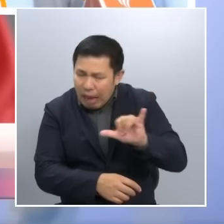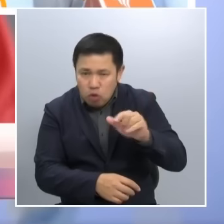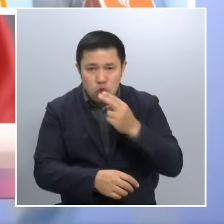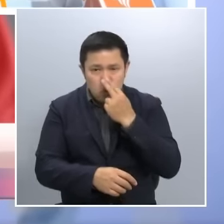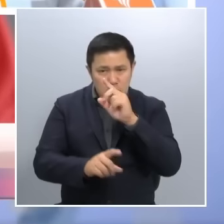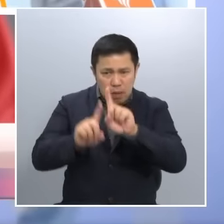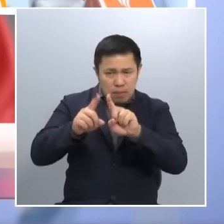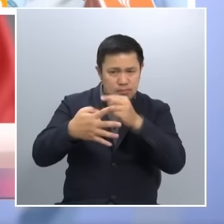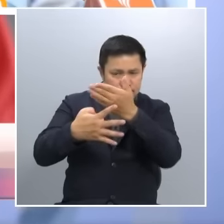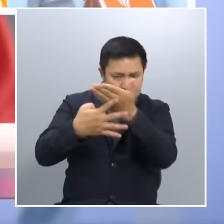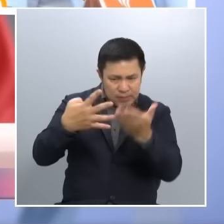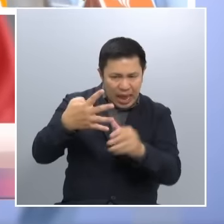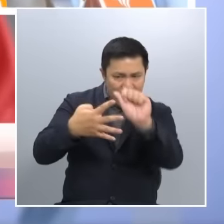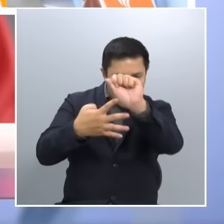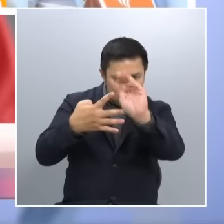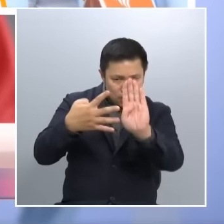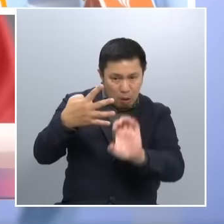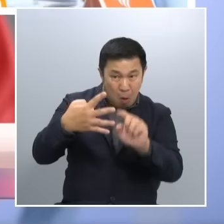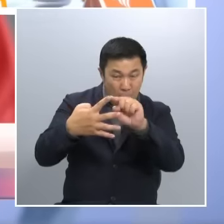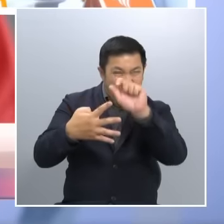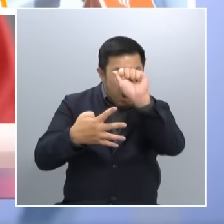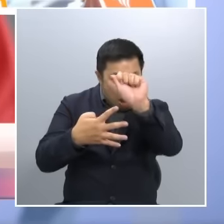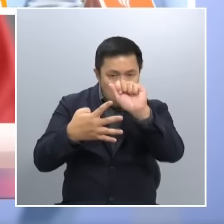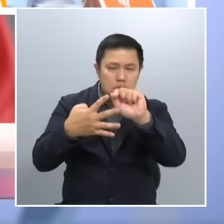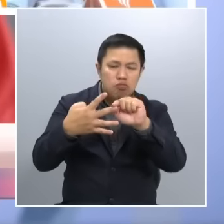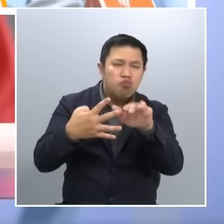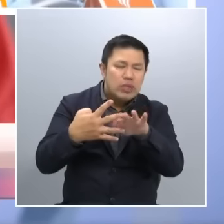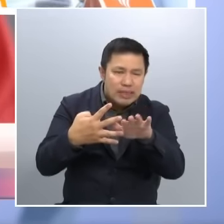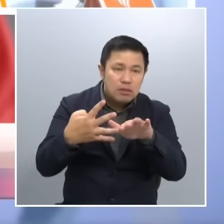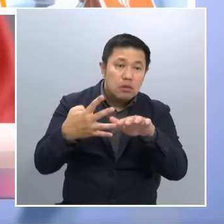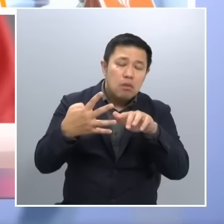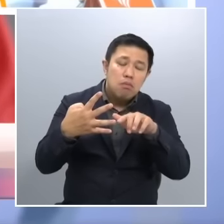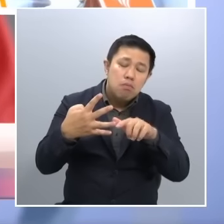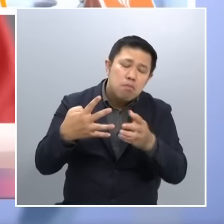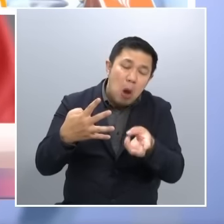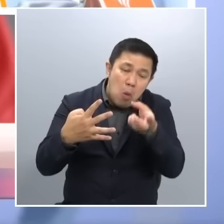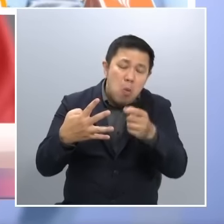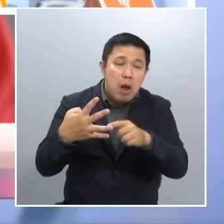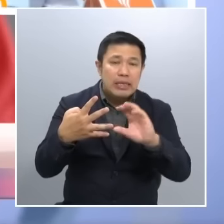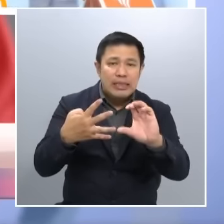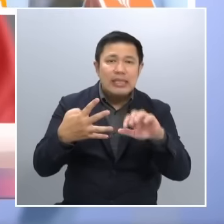ระดับ A B C เลยนะครับใครหนักกลางระดับ4ก็ระดับ